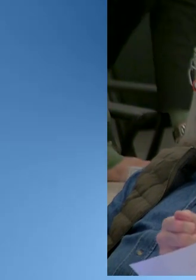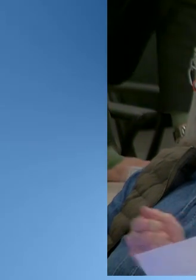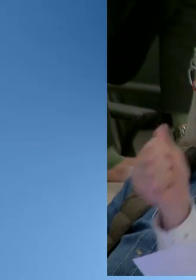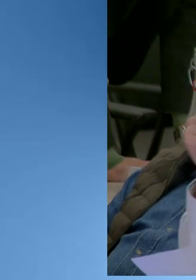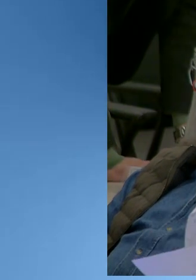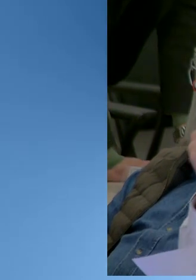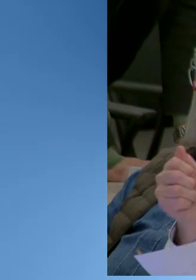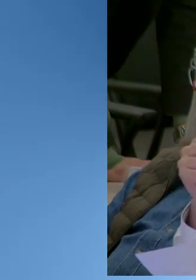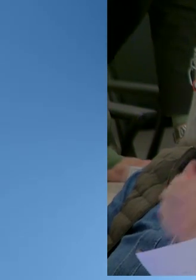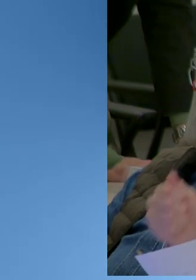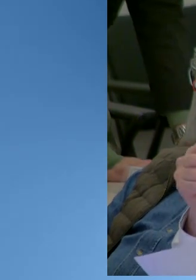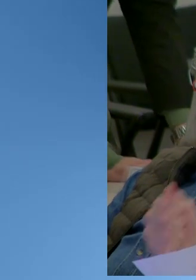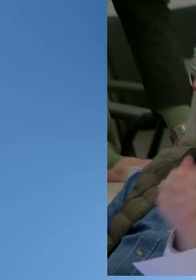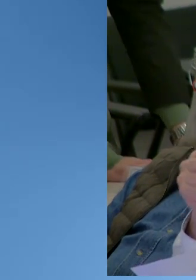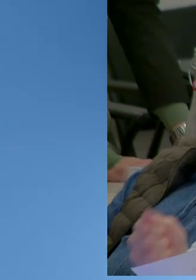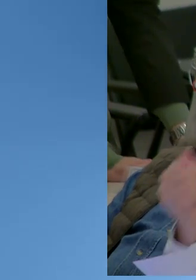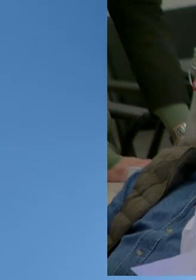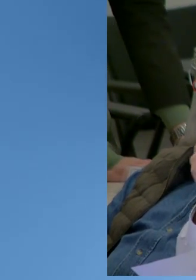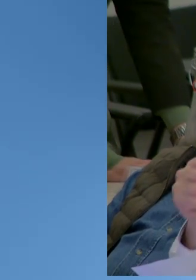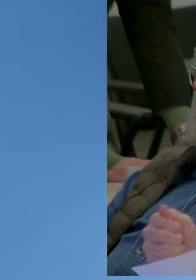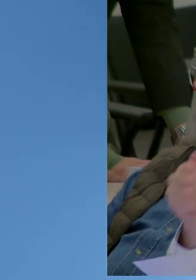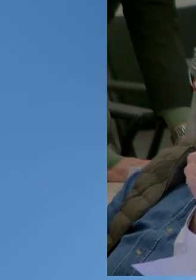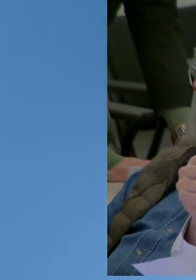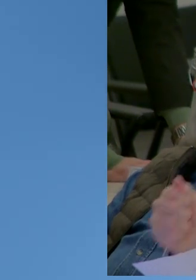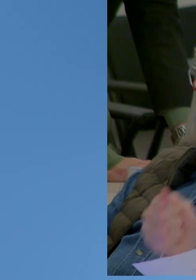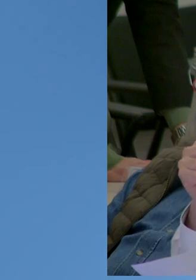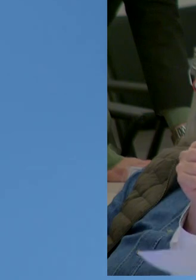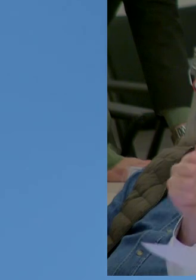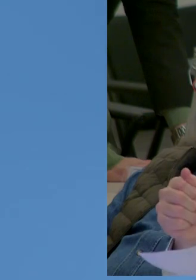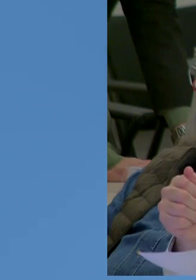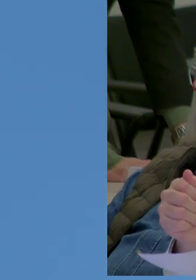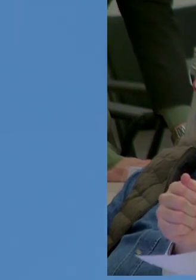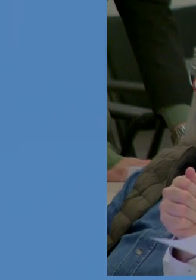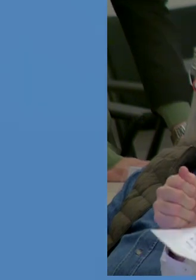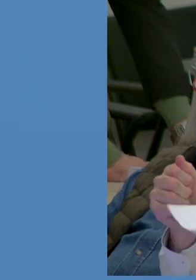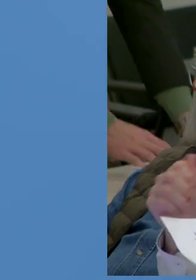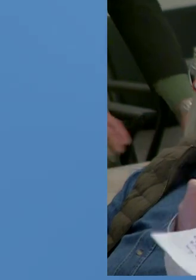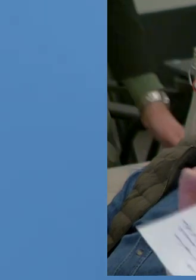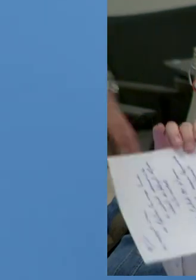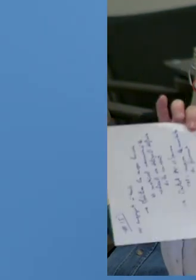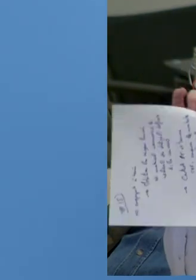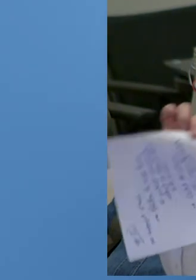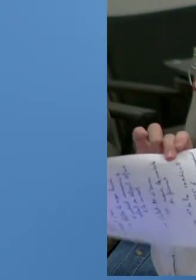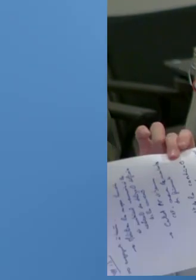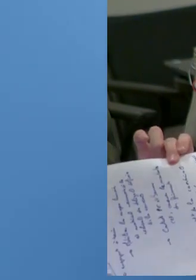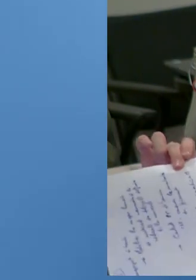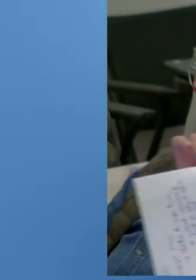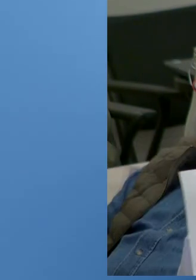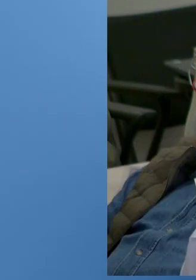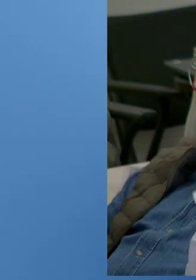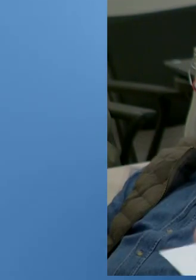reviens ce n'est pas en fermant des structures socioculturell sur les quartiers sud de Grenoble que vous y arriverez et donc là-dessus vous avez une obligation